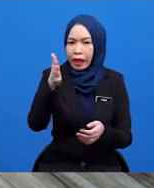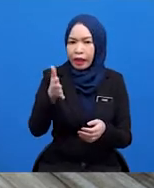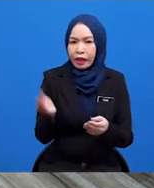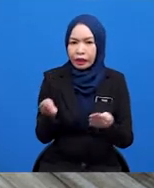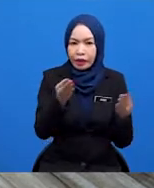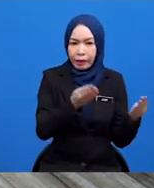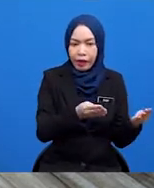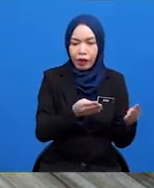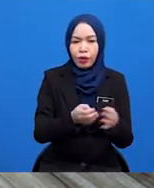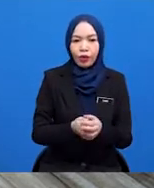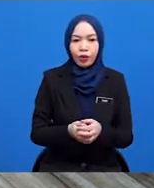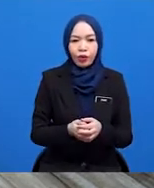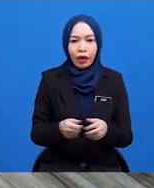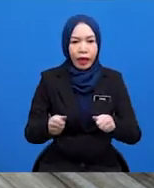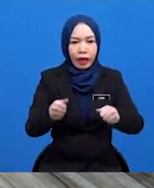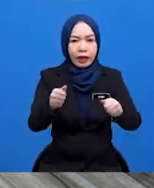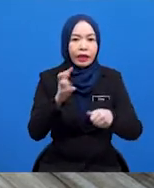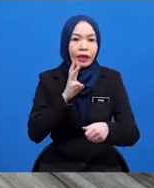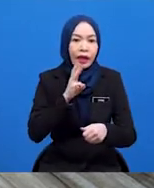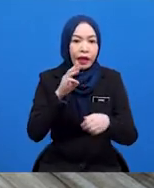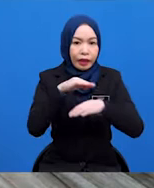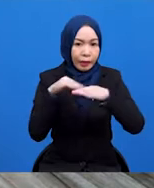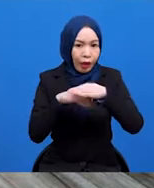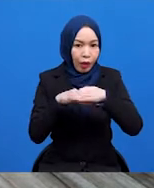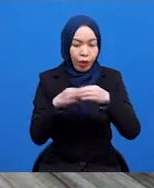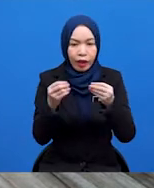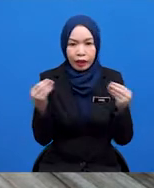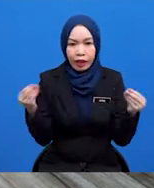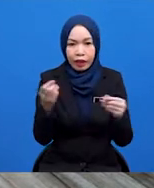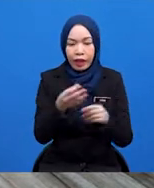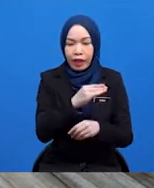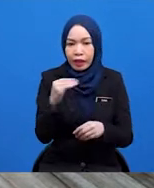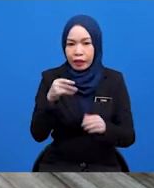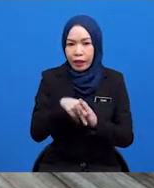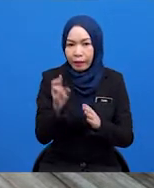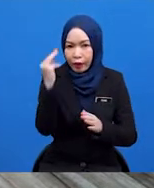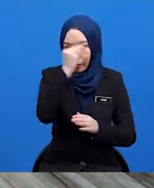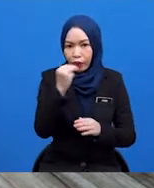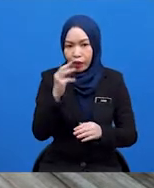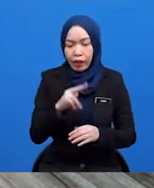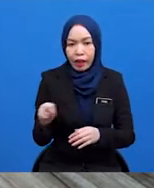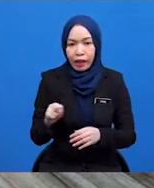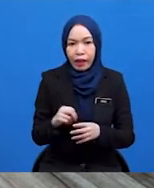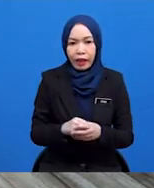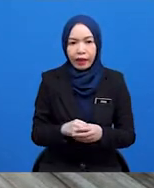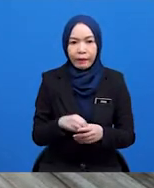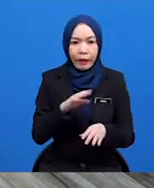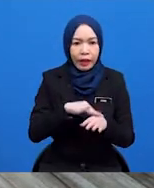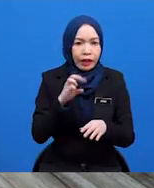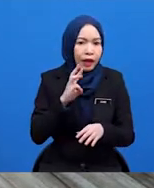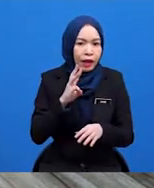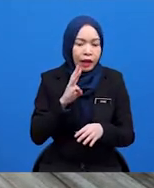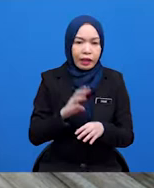dibawa oleh aliran air bawah tanah dan air larian permukaan ke dalam sungai, tasik, kolam, paya